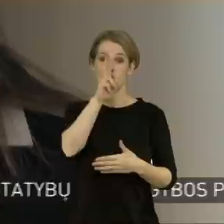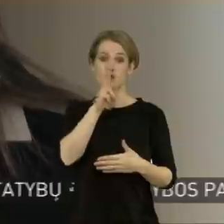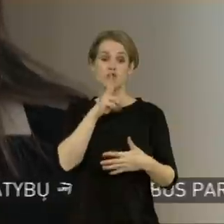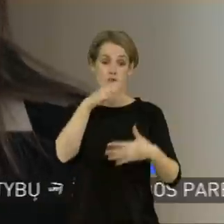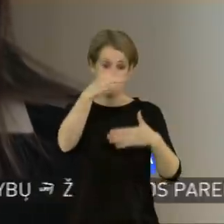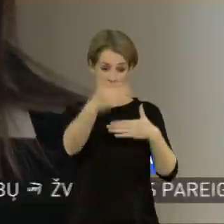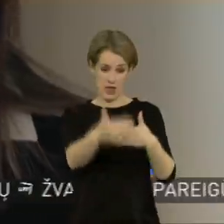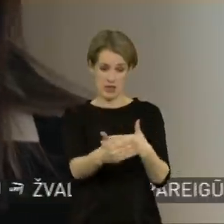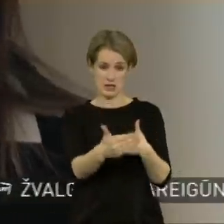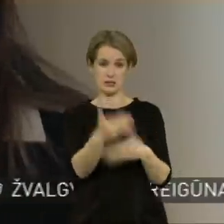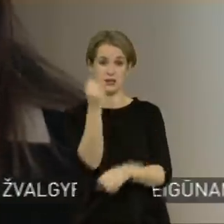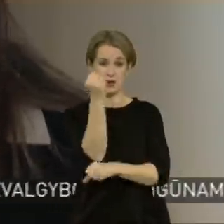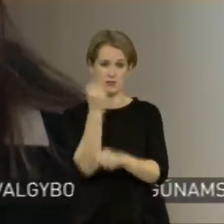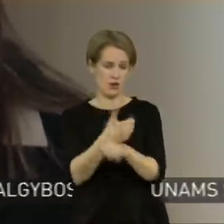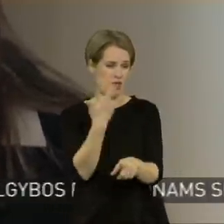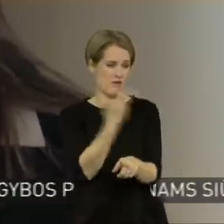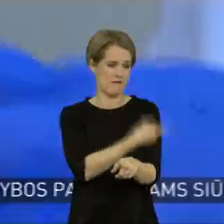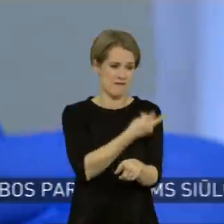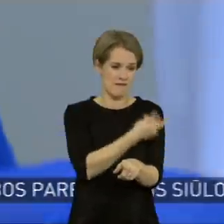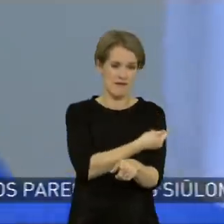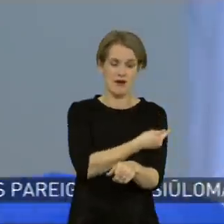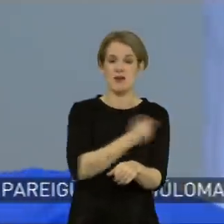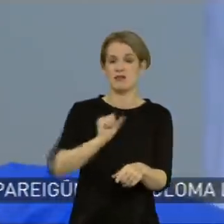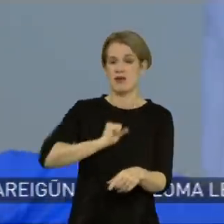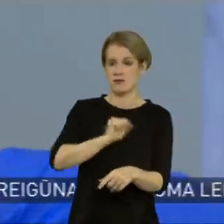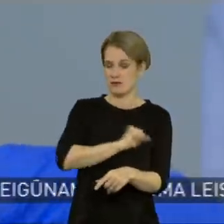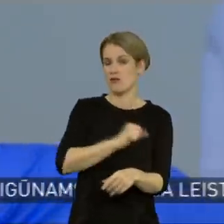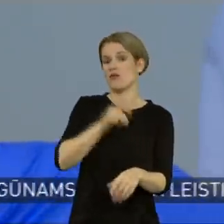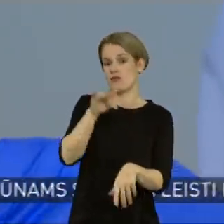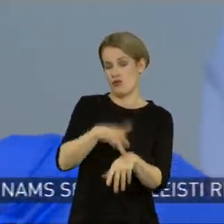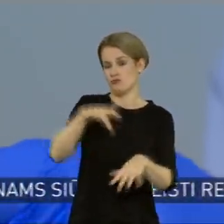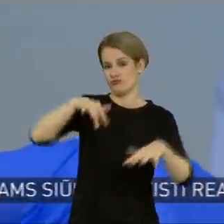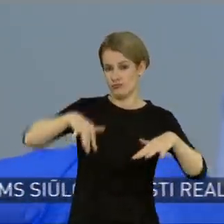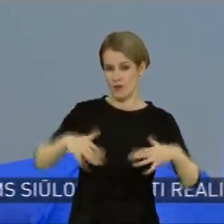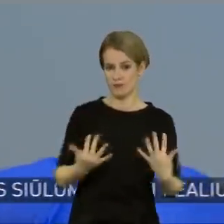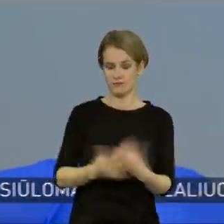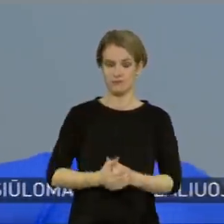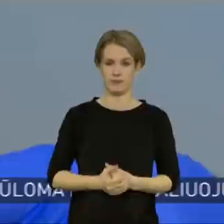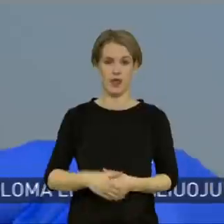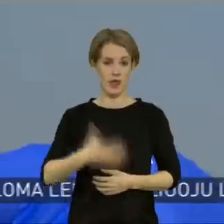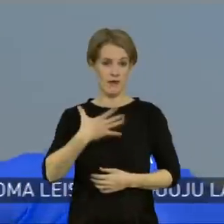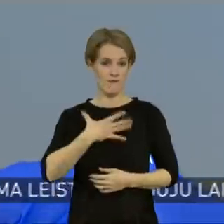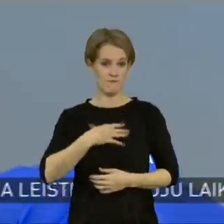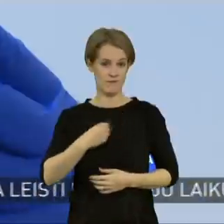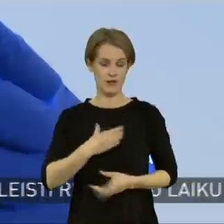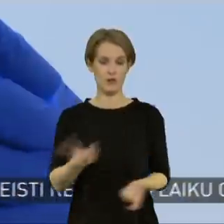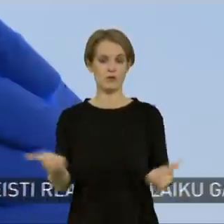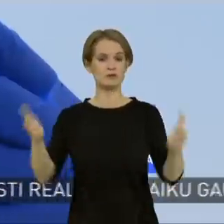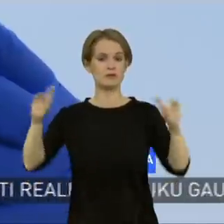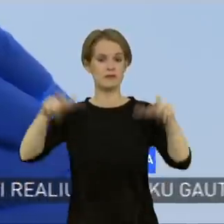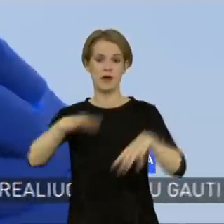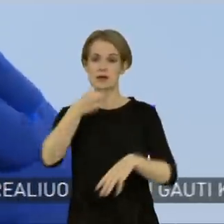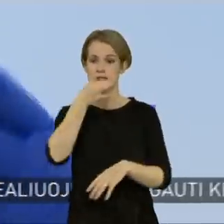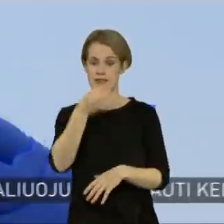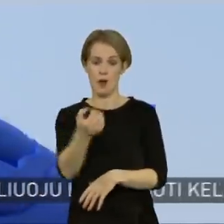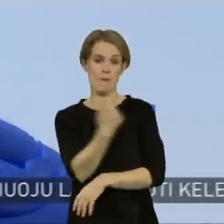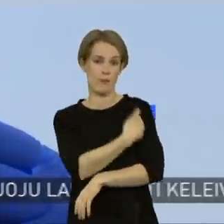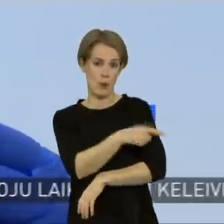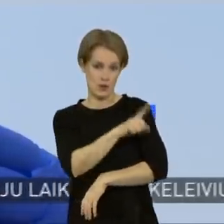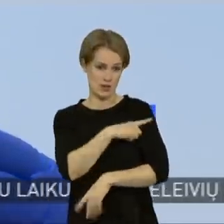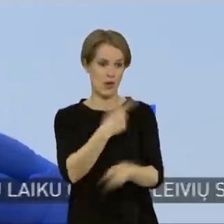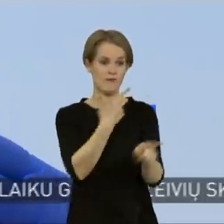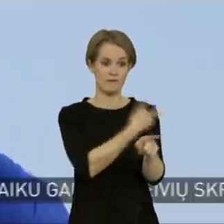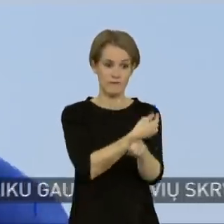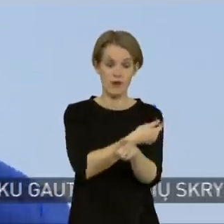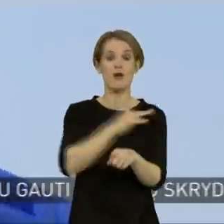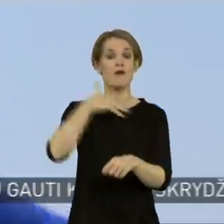jaučiasi ir nuovargis. Vilniaus savivaldybė sako, kad kol kas skiepijimas vyks poliklinikose, vėliau kviečiant vis daugiau